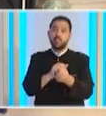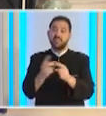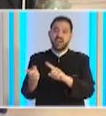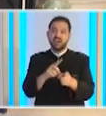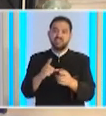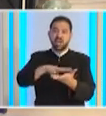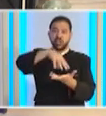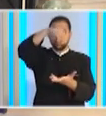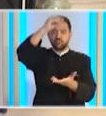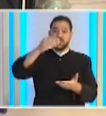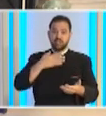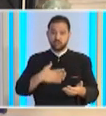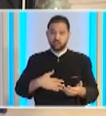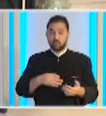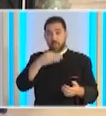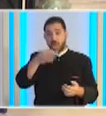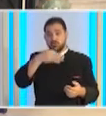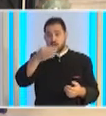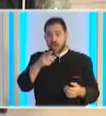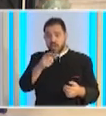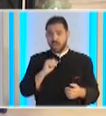trup. Mai mult spuneai că trupul trebuie